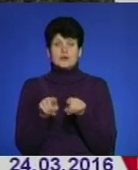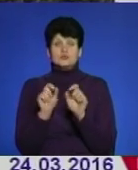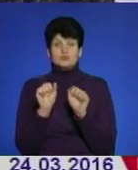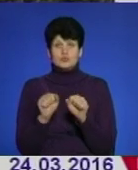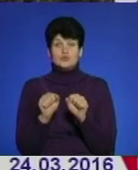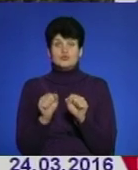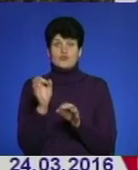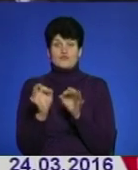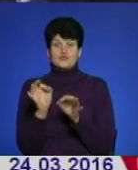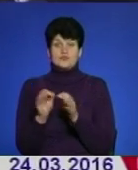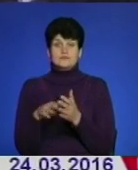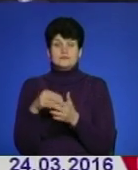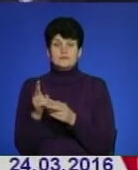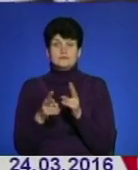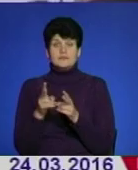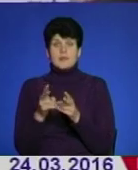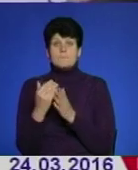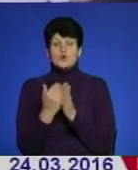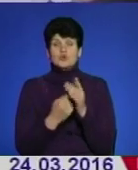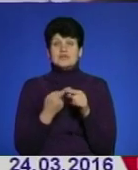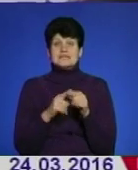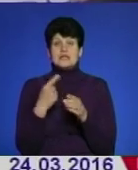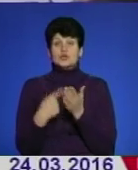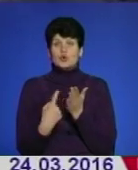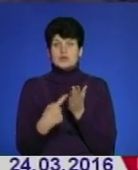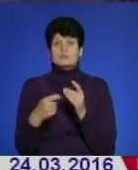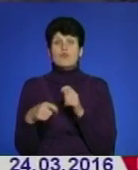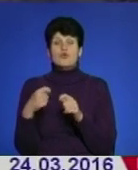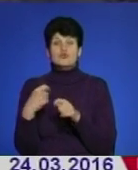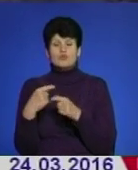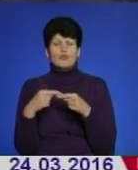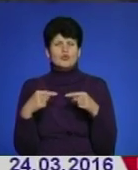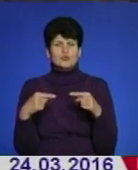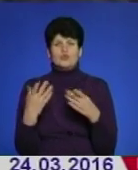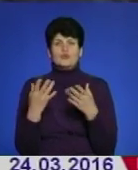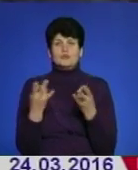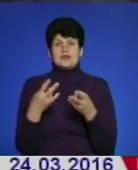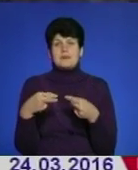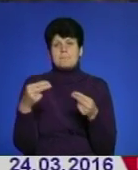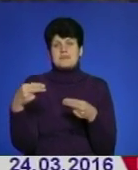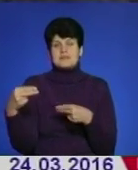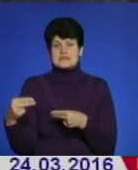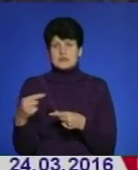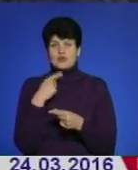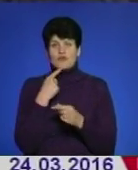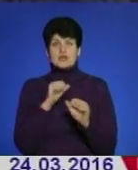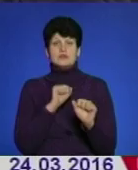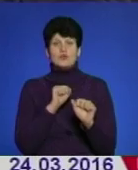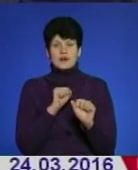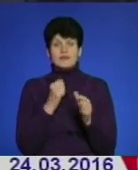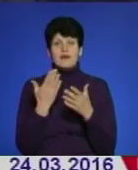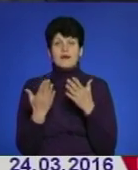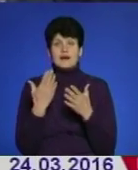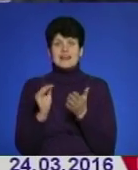апелювати ще в судовій інстанції. Протокол – це доказ правопорушення. Його у будь-якому випадку потрібно підписати, кажуть адвокати.